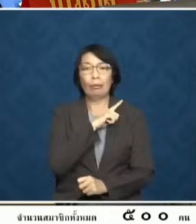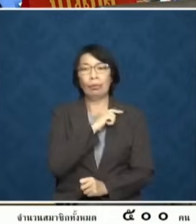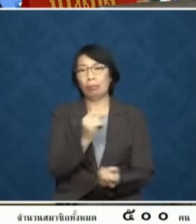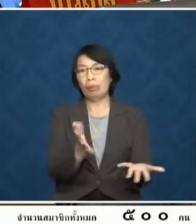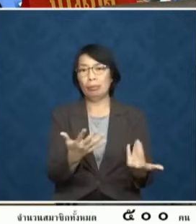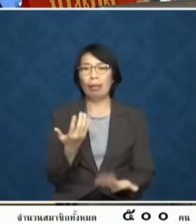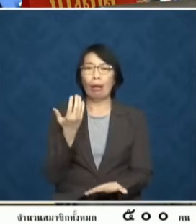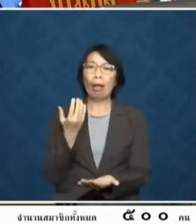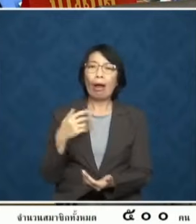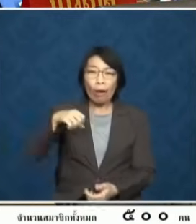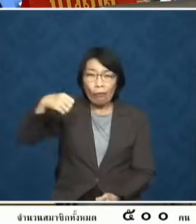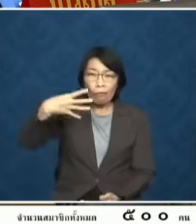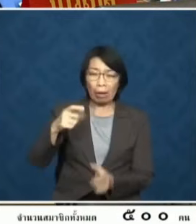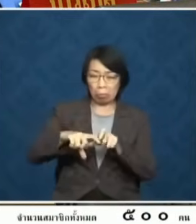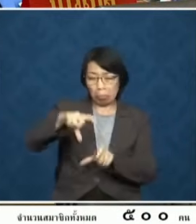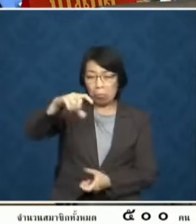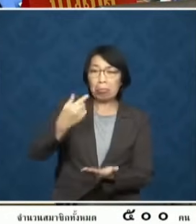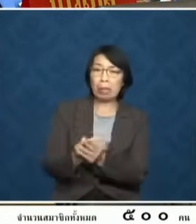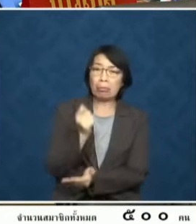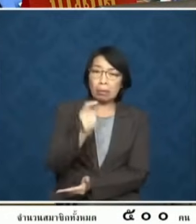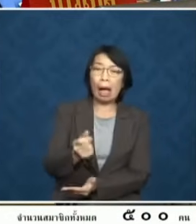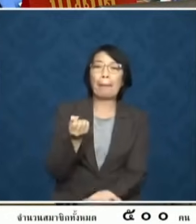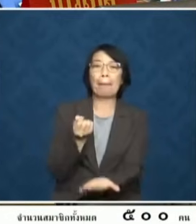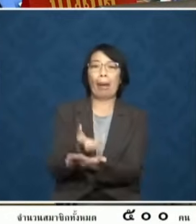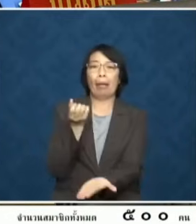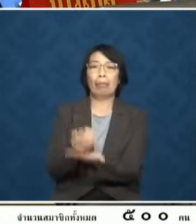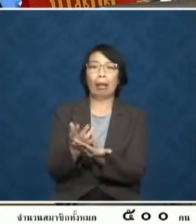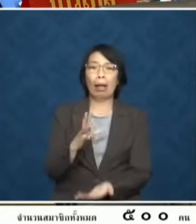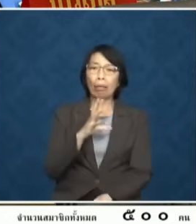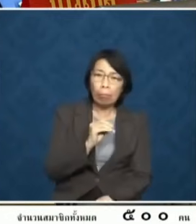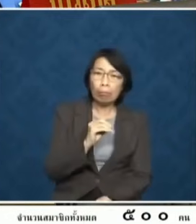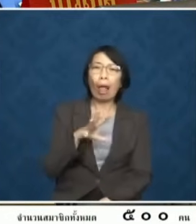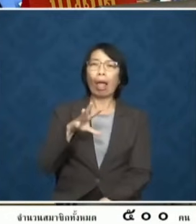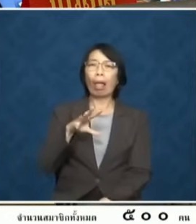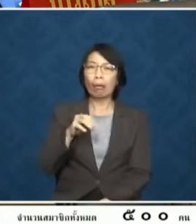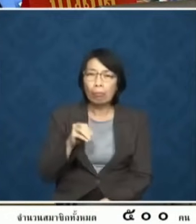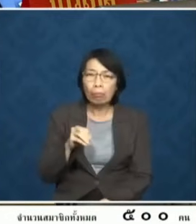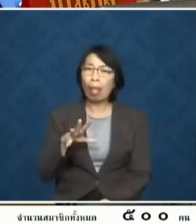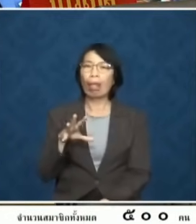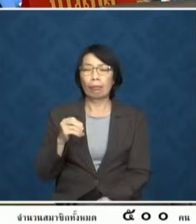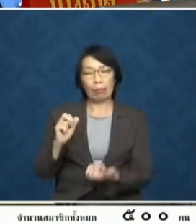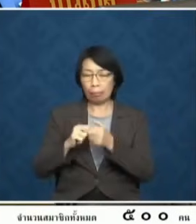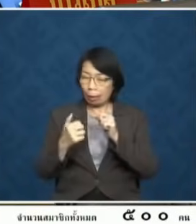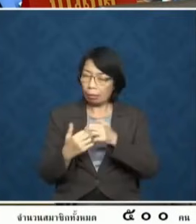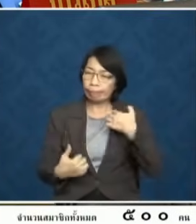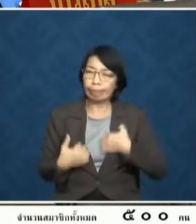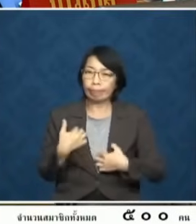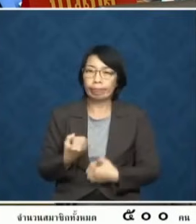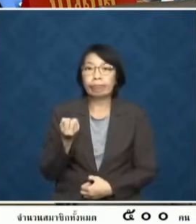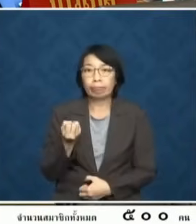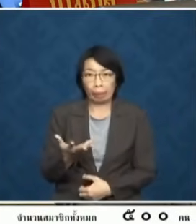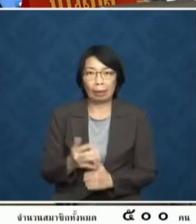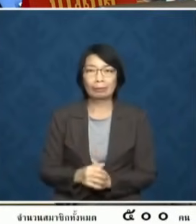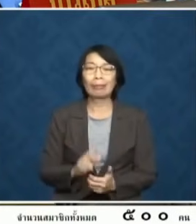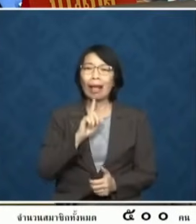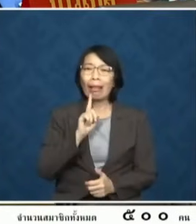ค่าไฟที่แพงและสูงมากกว่าปกตินะคะไฟติดๆดับๆบ่อยๆแบบนี้เป็นปัญหามากๆค่ะไม่แน่ใจว่า